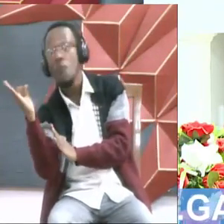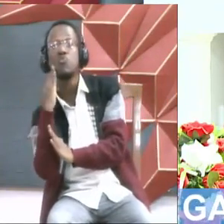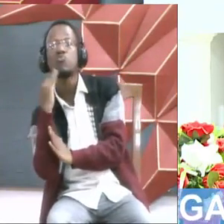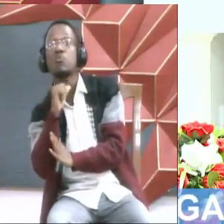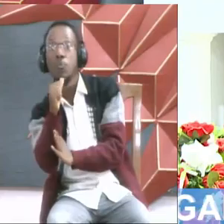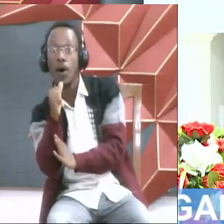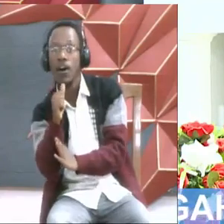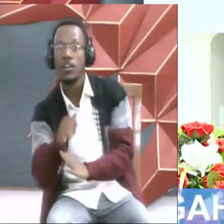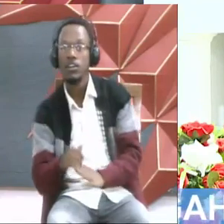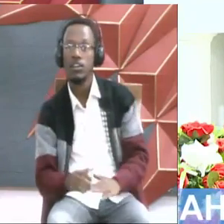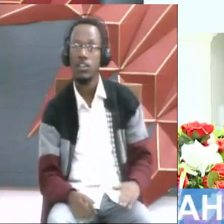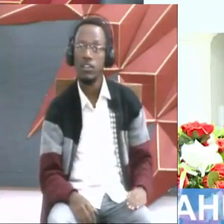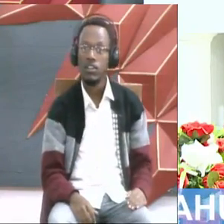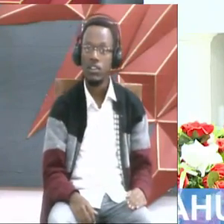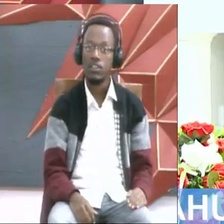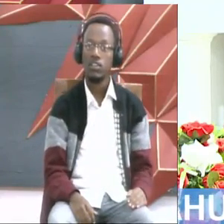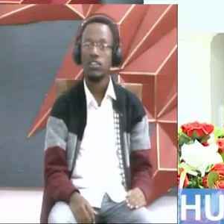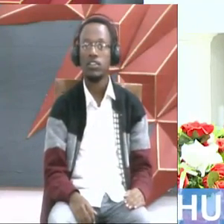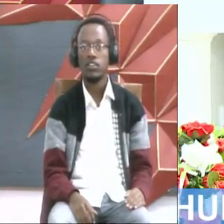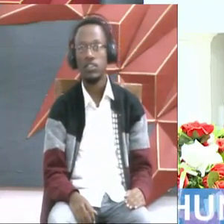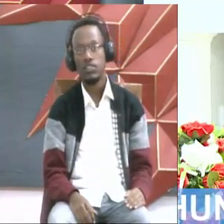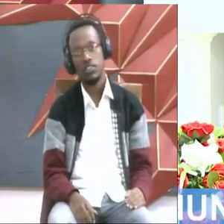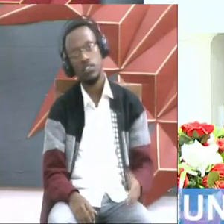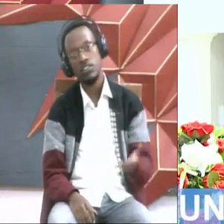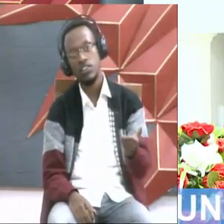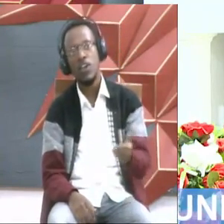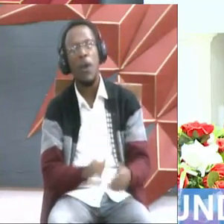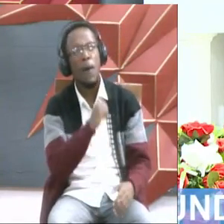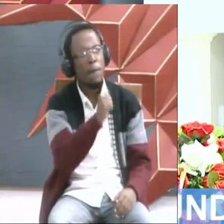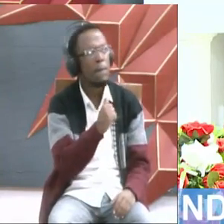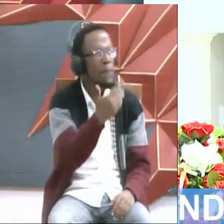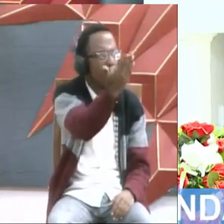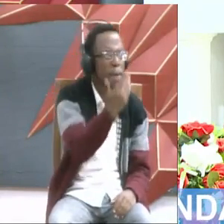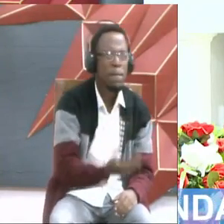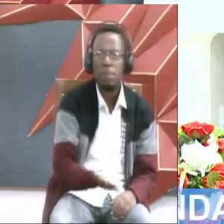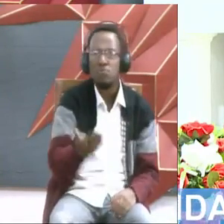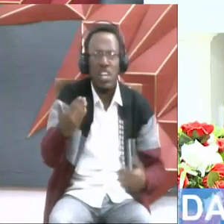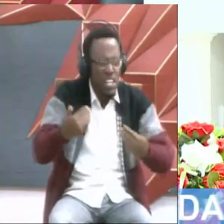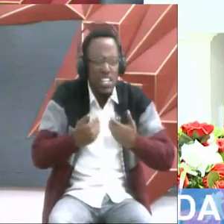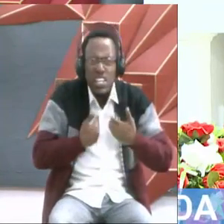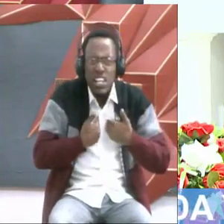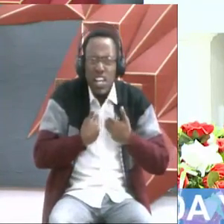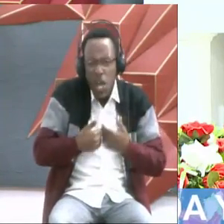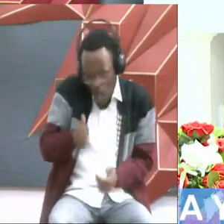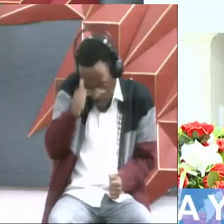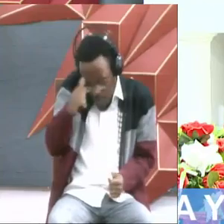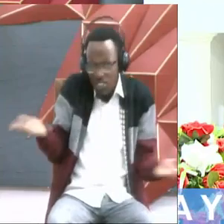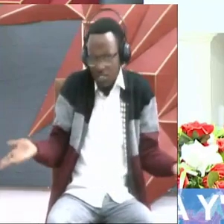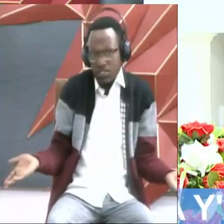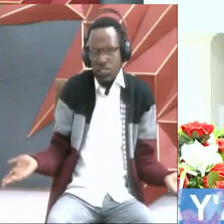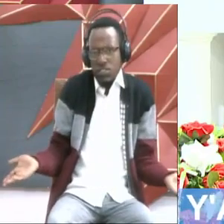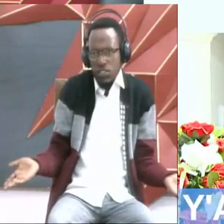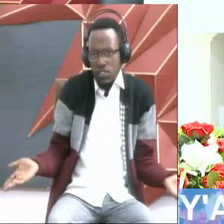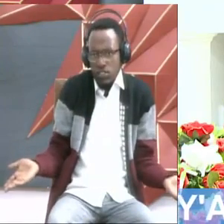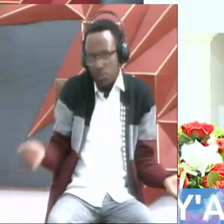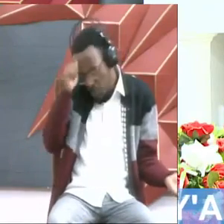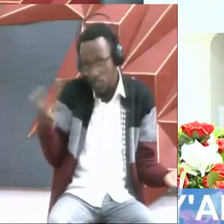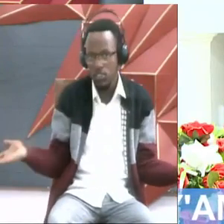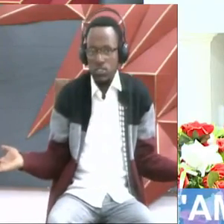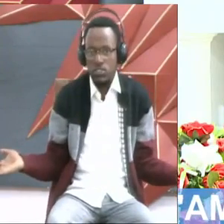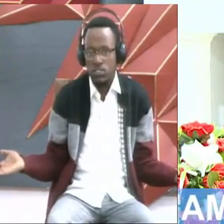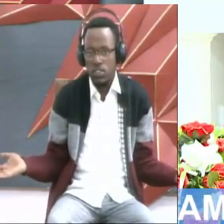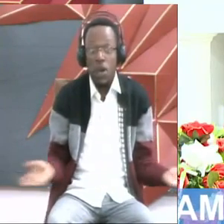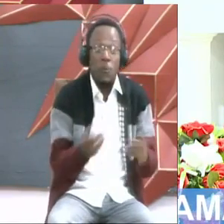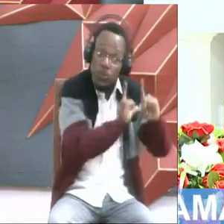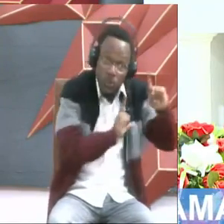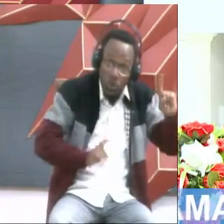retranche cela. Qui ne porte pas de fruits, c'est le Père qui retranche cela. C'est ce qu'il a dit. C'est là le message. Ça regarde le